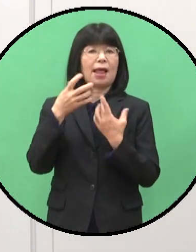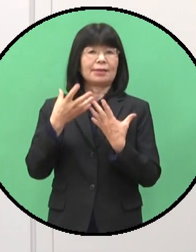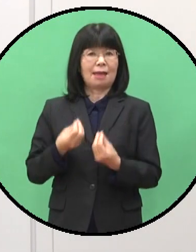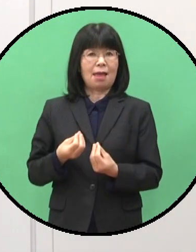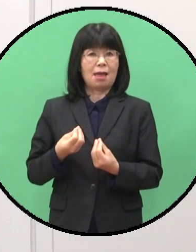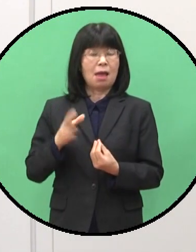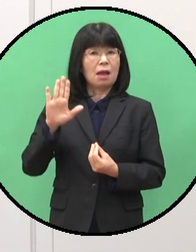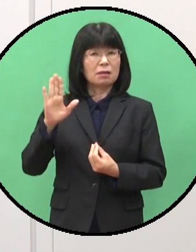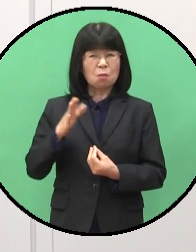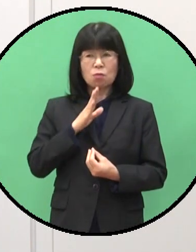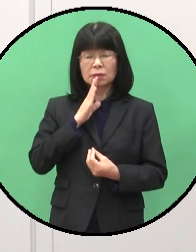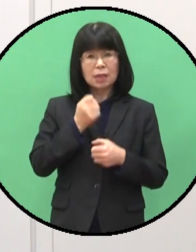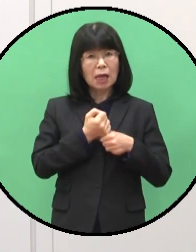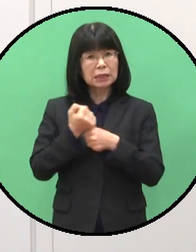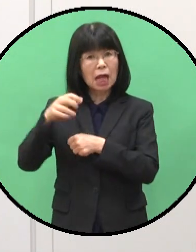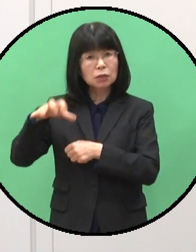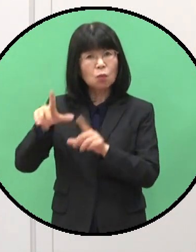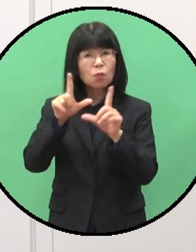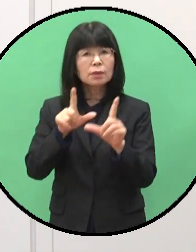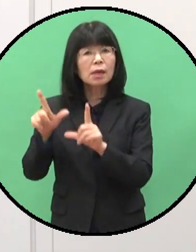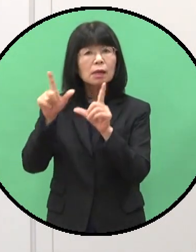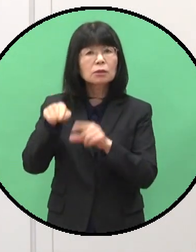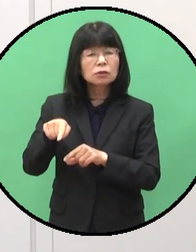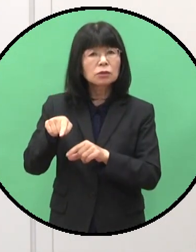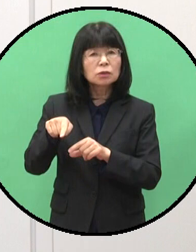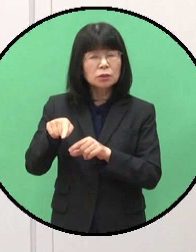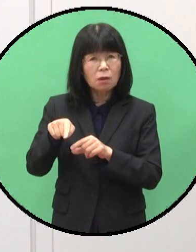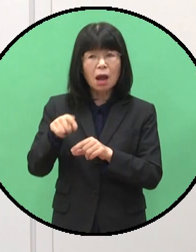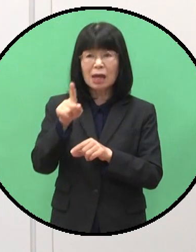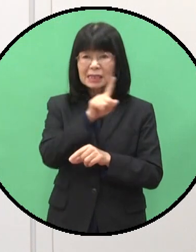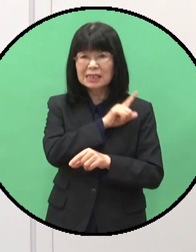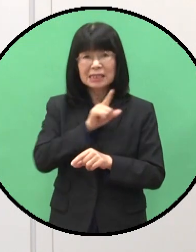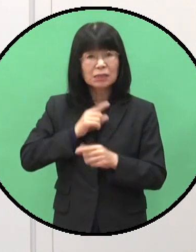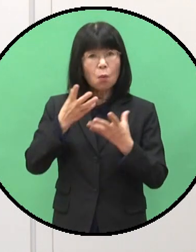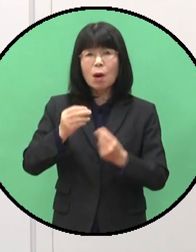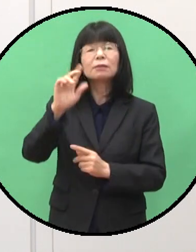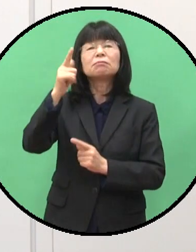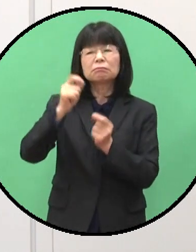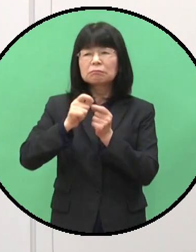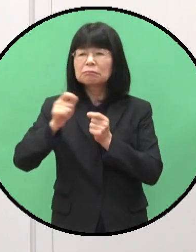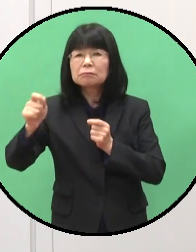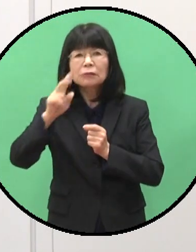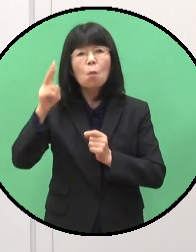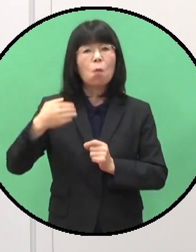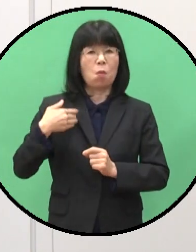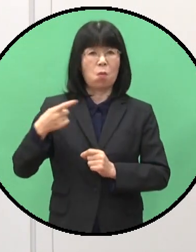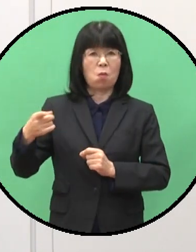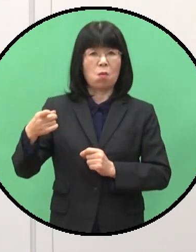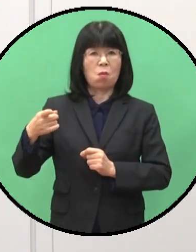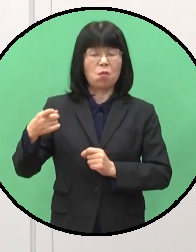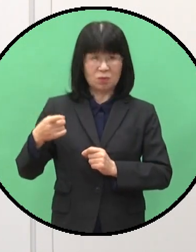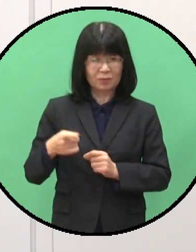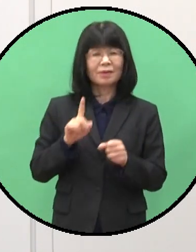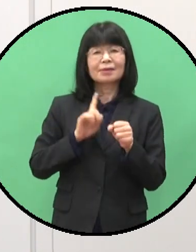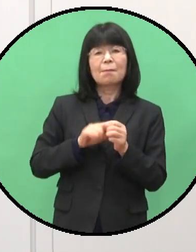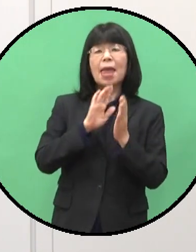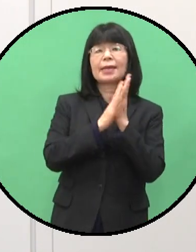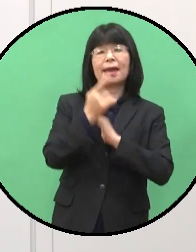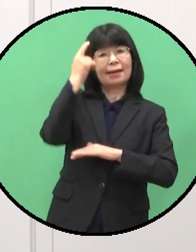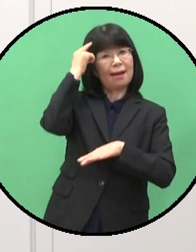って避難所生活が長期化するっていうことも考えられるので、一応県としてはです